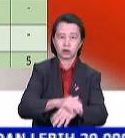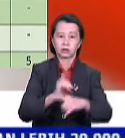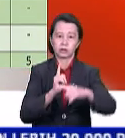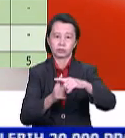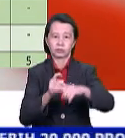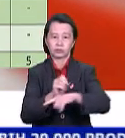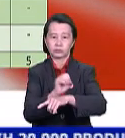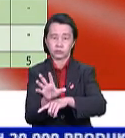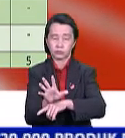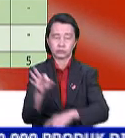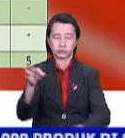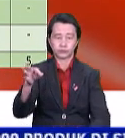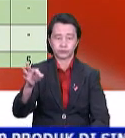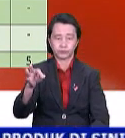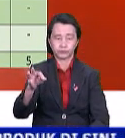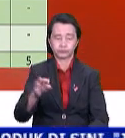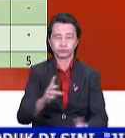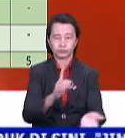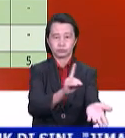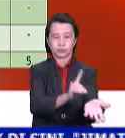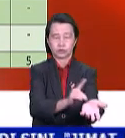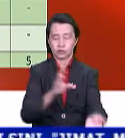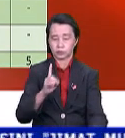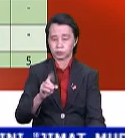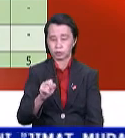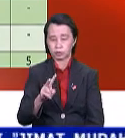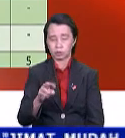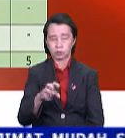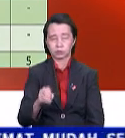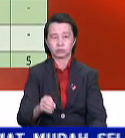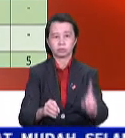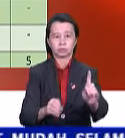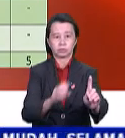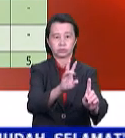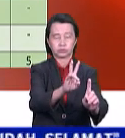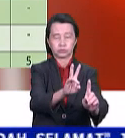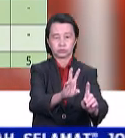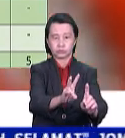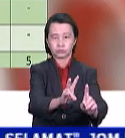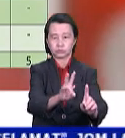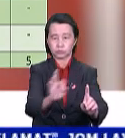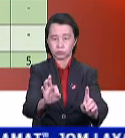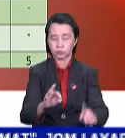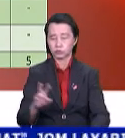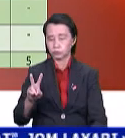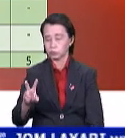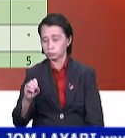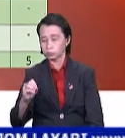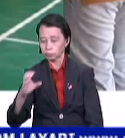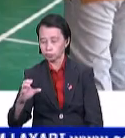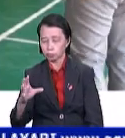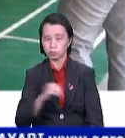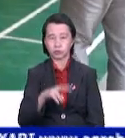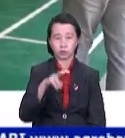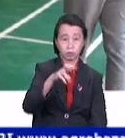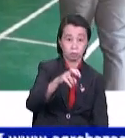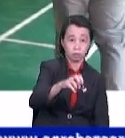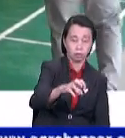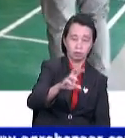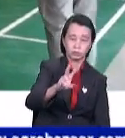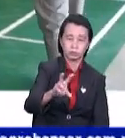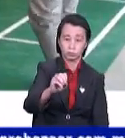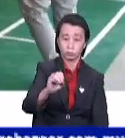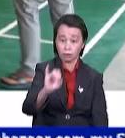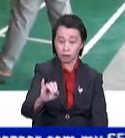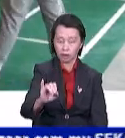positif COVID-19. Menurut Dr. David, 179 variant of concern VOC dan variant of interest